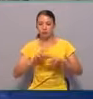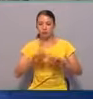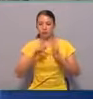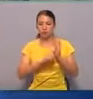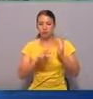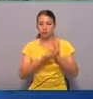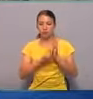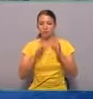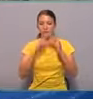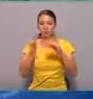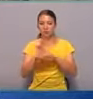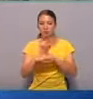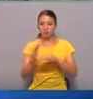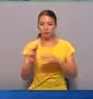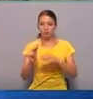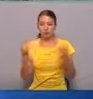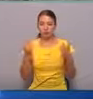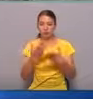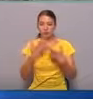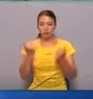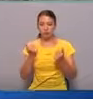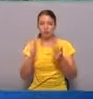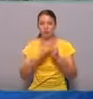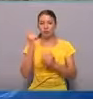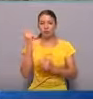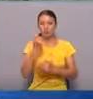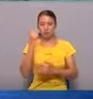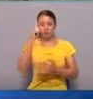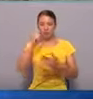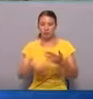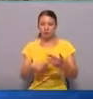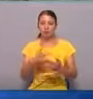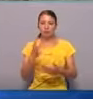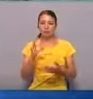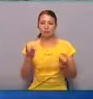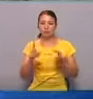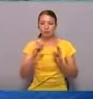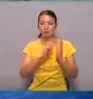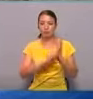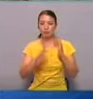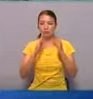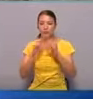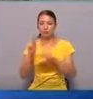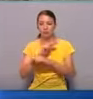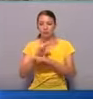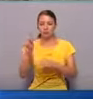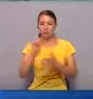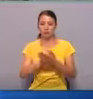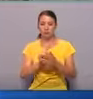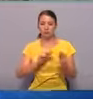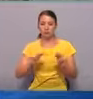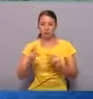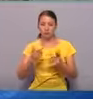178 үйге жөндеу жұмыстары қажет емес болып шықты. Үй қожайындары мұны растады. Ал қалған 190 үйде жөндеу жұмыстарын жүргізіп